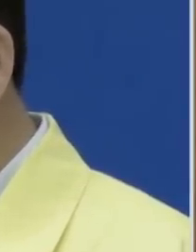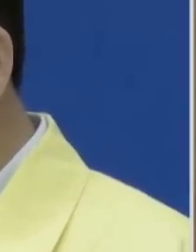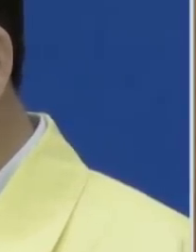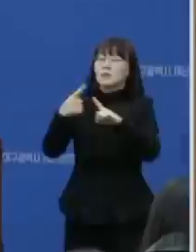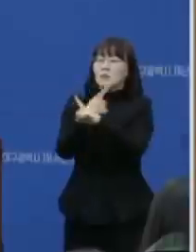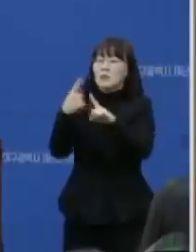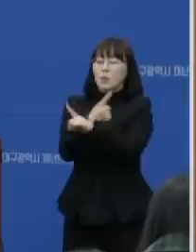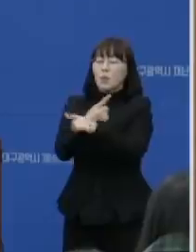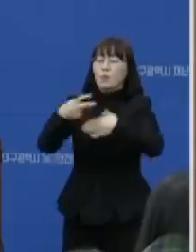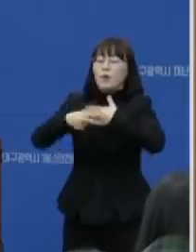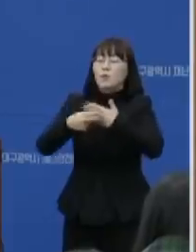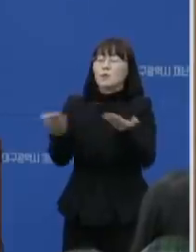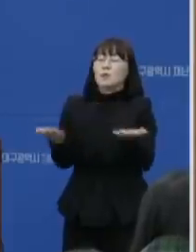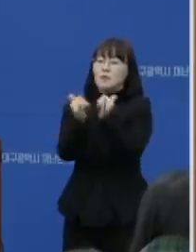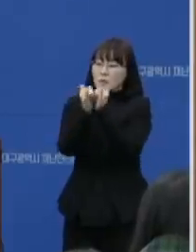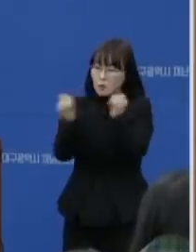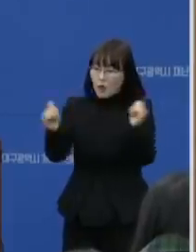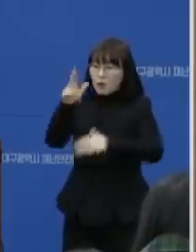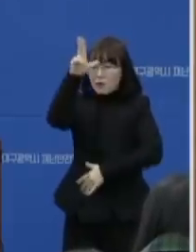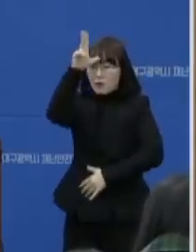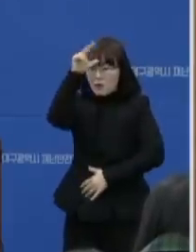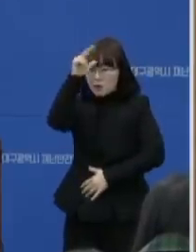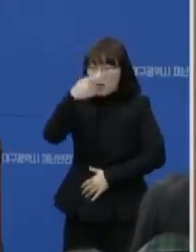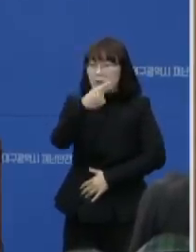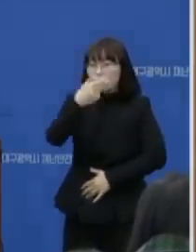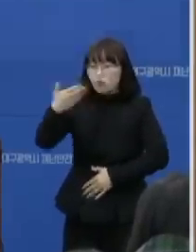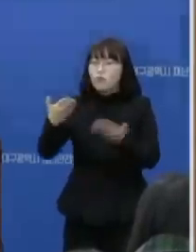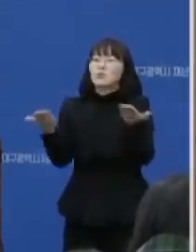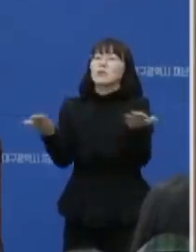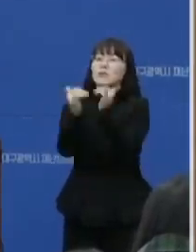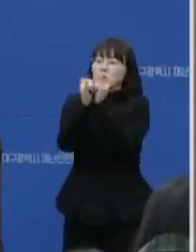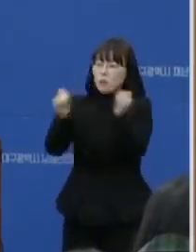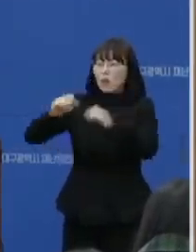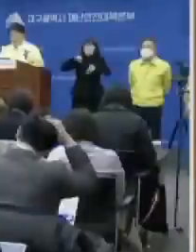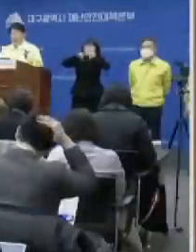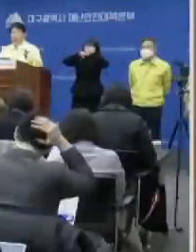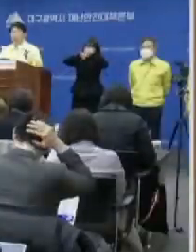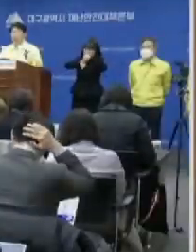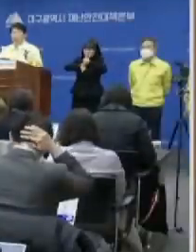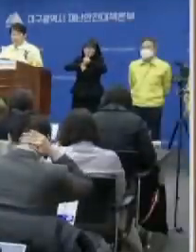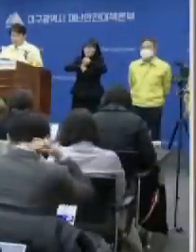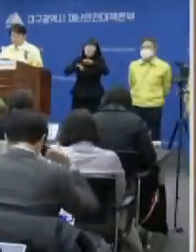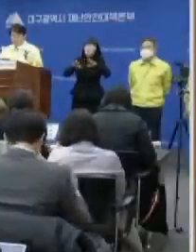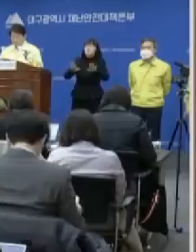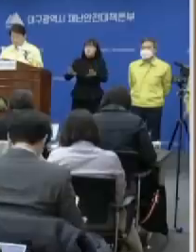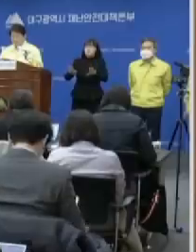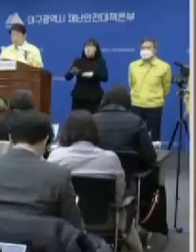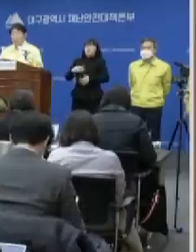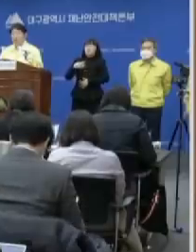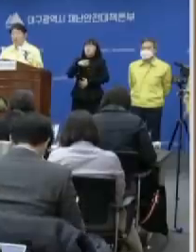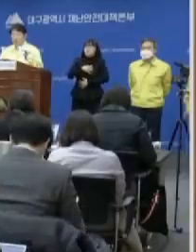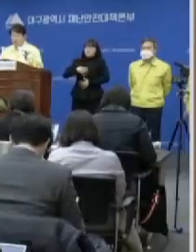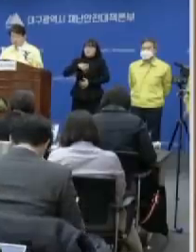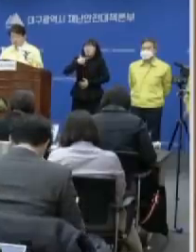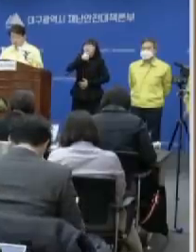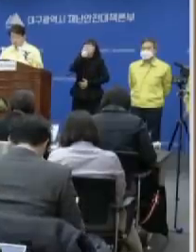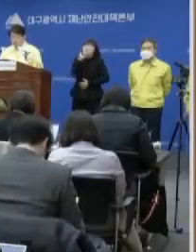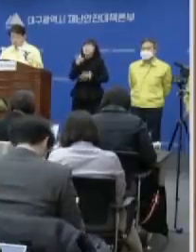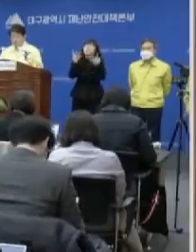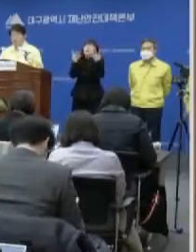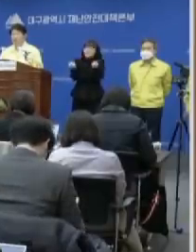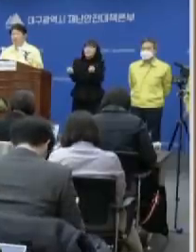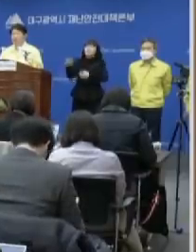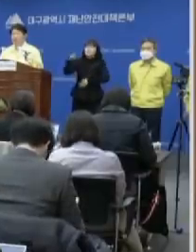있는 신천지 교인들도 걸렸을 가능성은 충분히 의심될 수 있는 상황 아니겠습니까? 예. 그러니 지자체장인 대구시장은